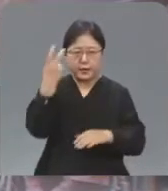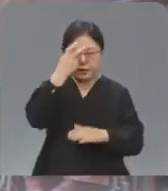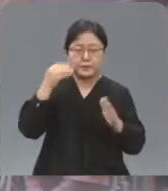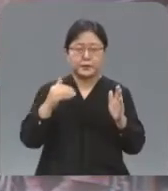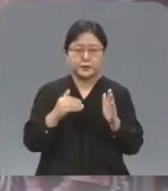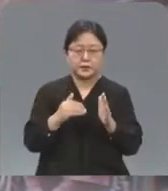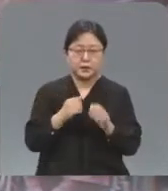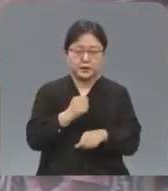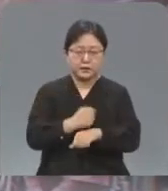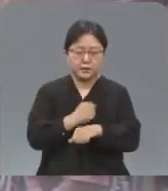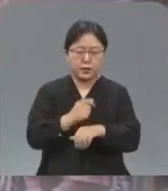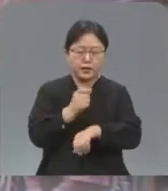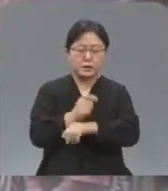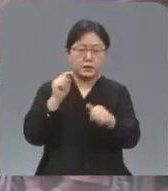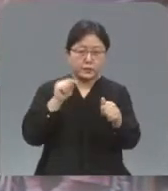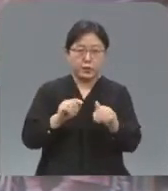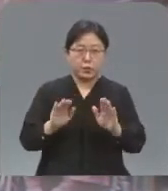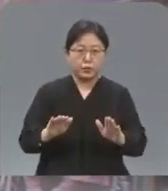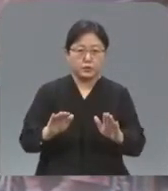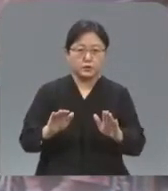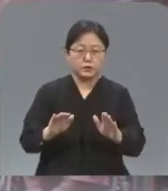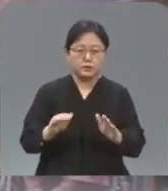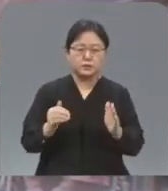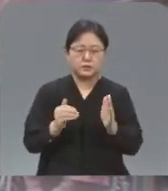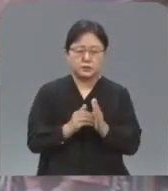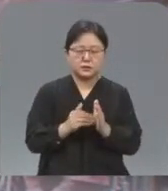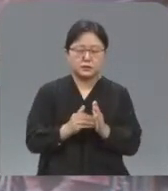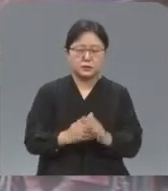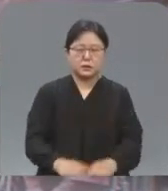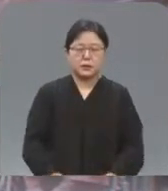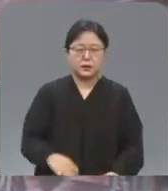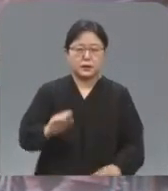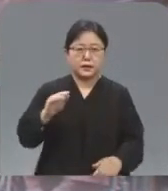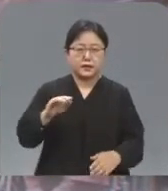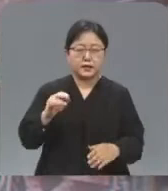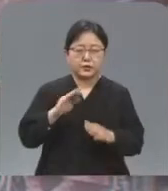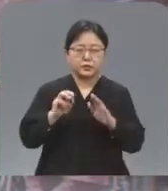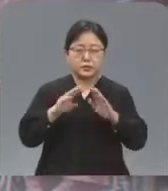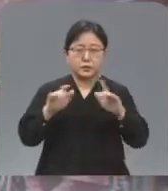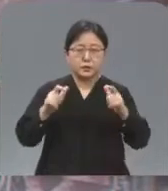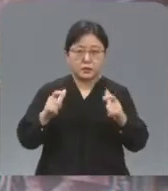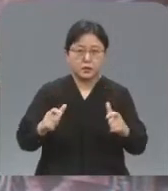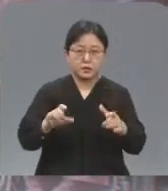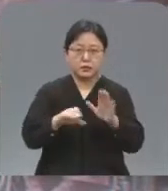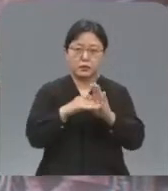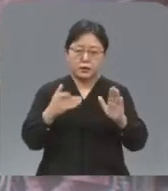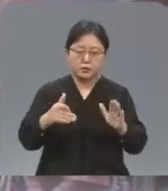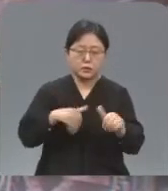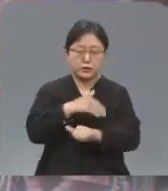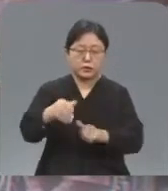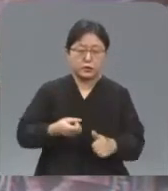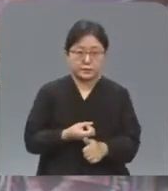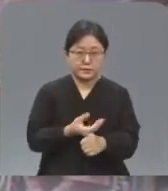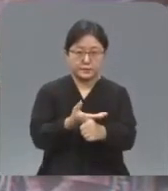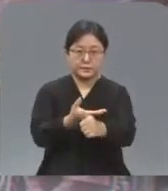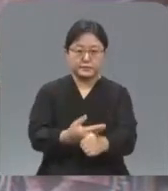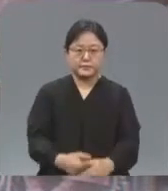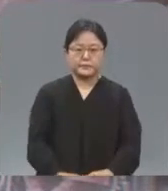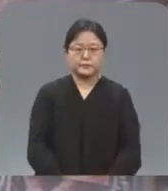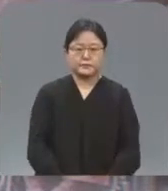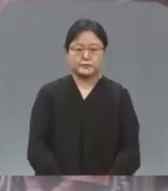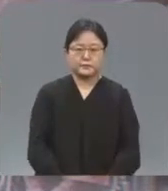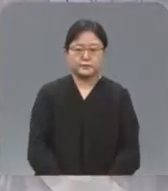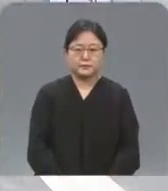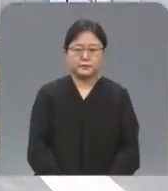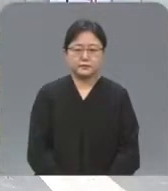받았고 2행정 명령은 오늘로 마무리 되었습니다 이밖에 광주 전남 지역의 코론 l 관련 소식을 김정대 기자가 보도합니다